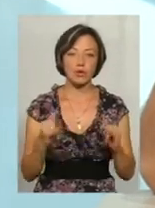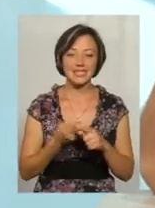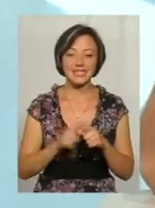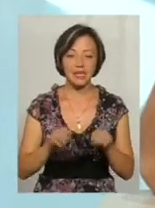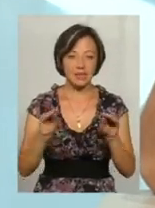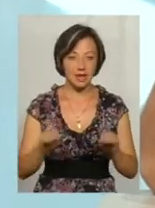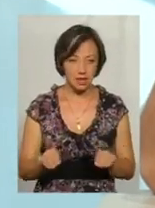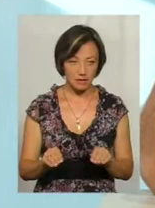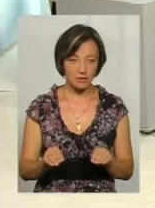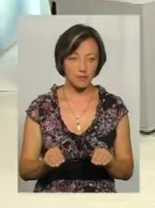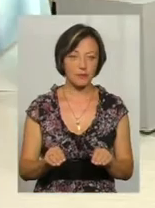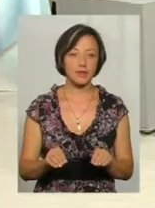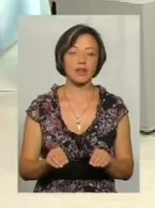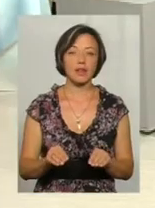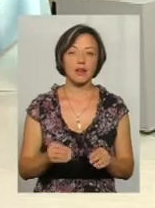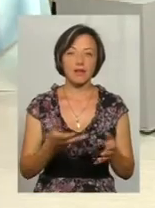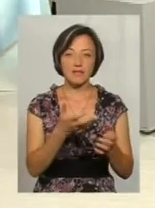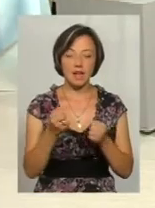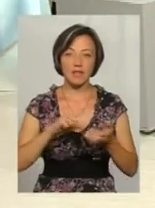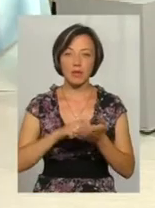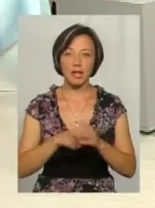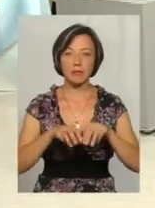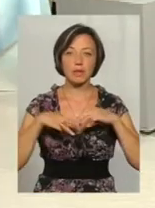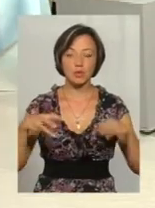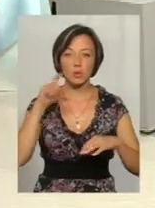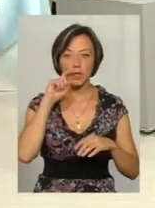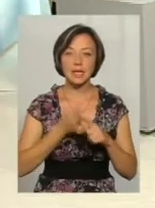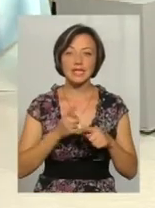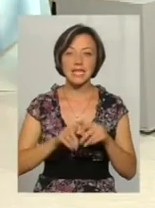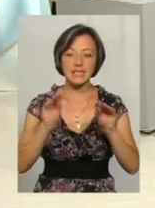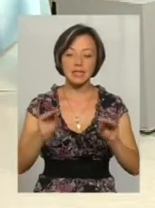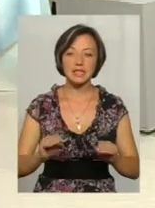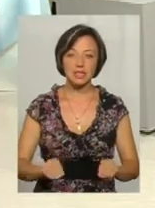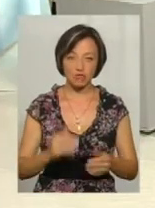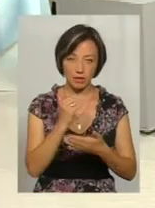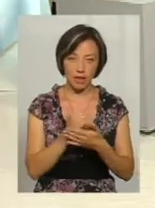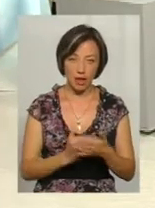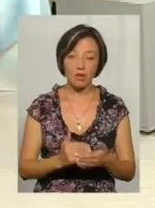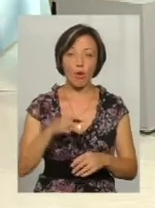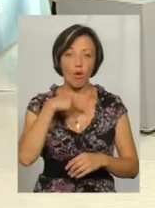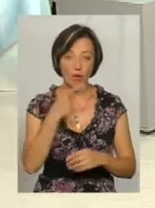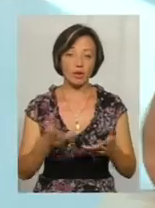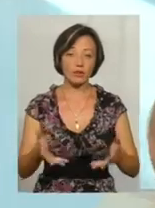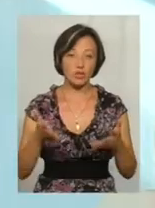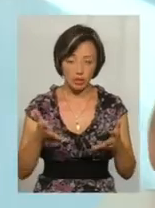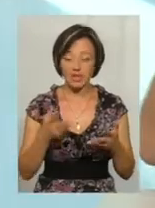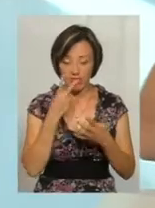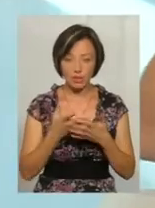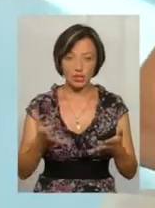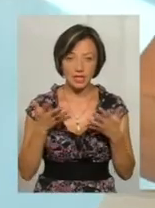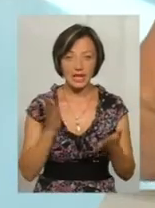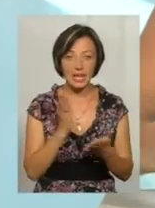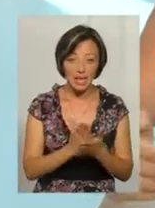казав голова КВУ, вони взяли в Кабінеті міністрів України, і це статистичні дані. І вони говорять чітко, є